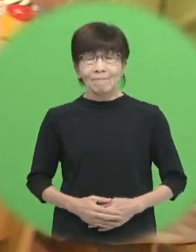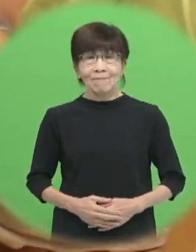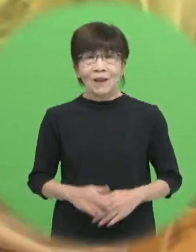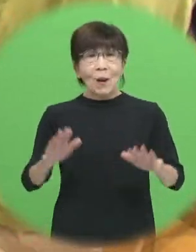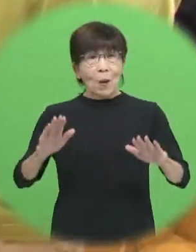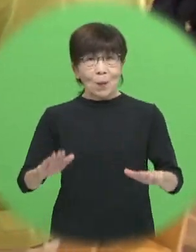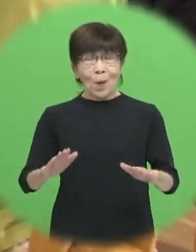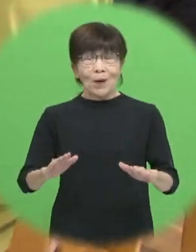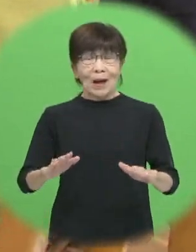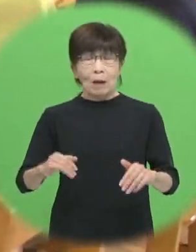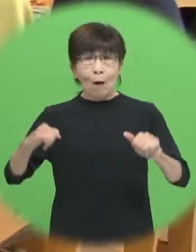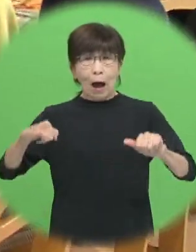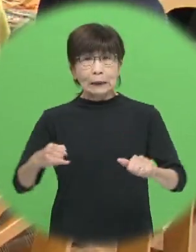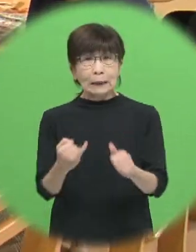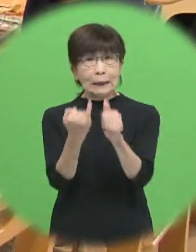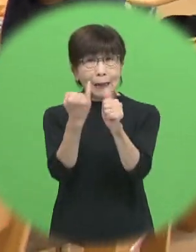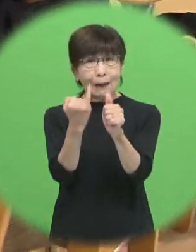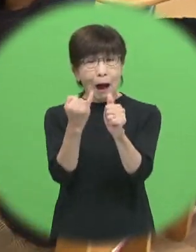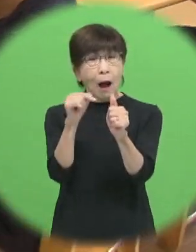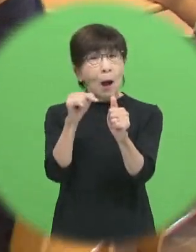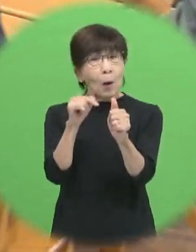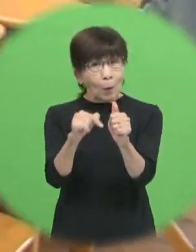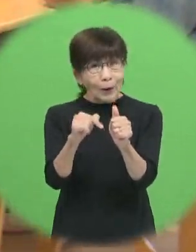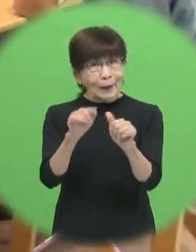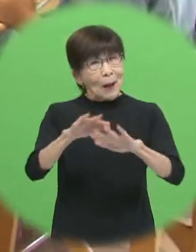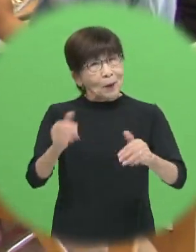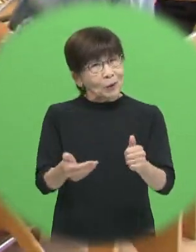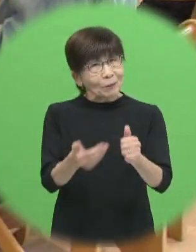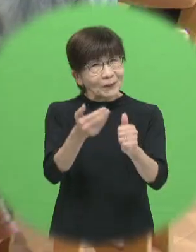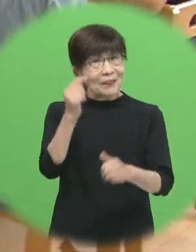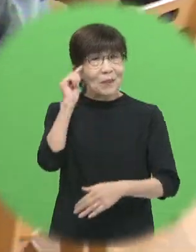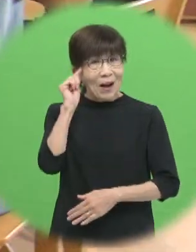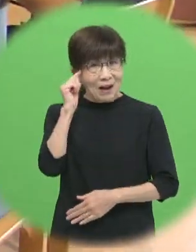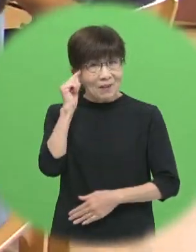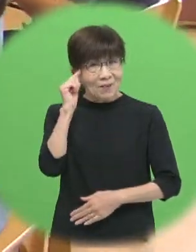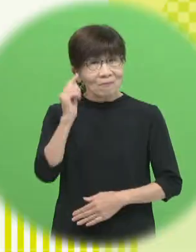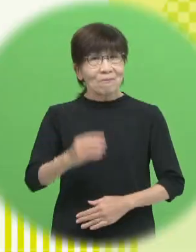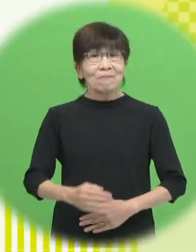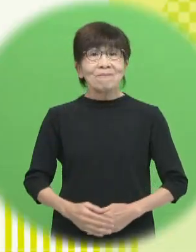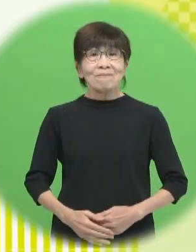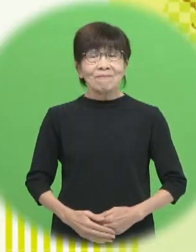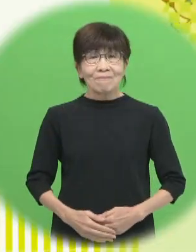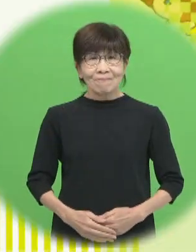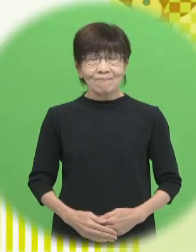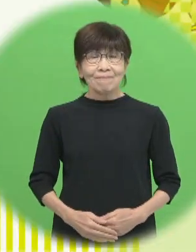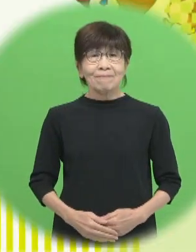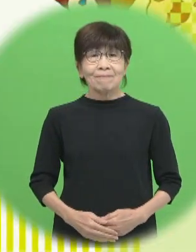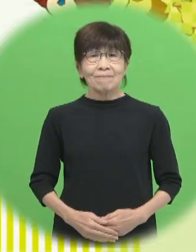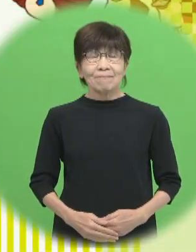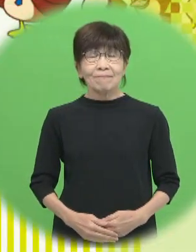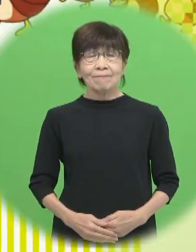今回はジェンダーの視点で子どもの育ちを考えていきましょう。